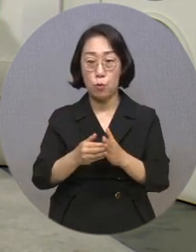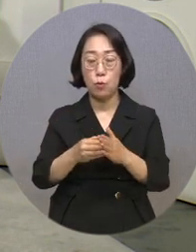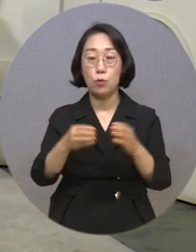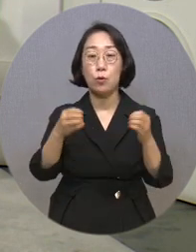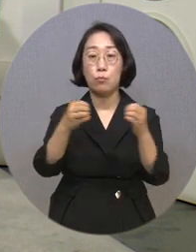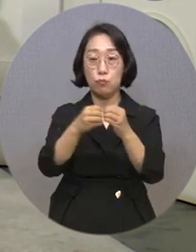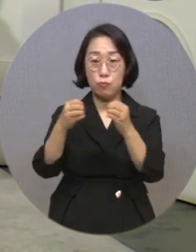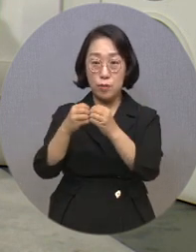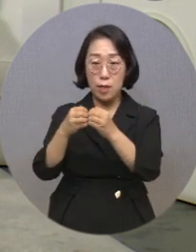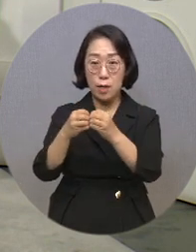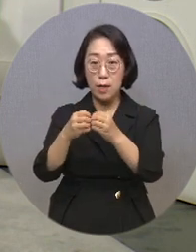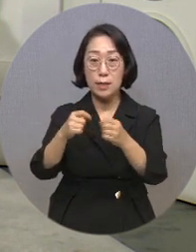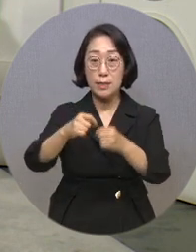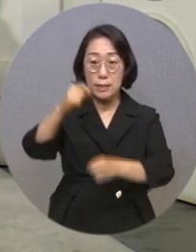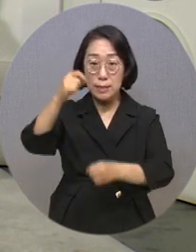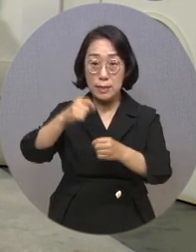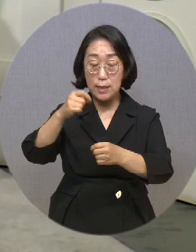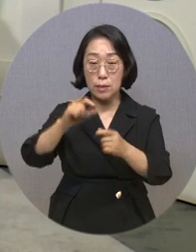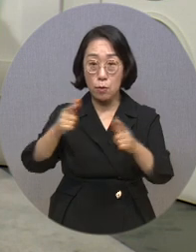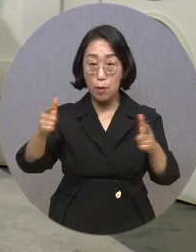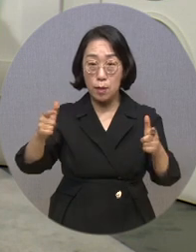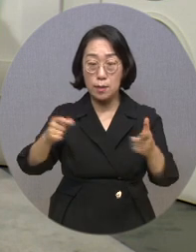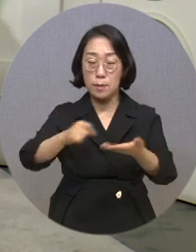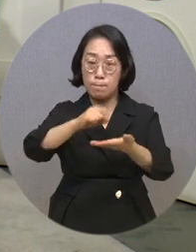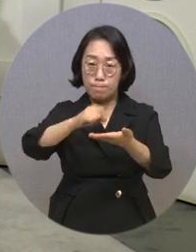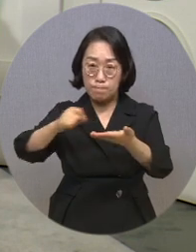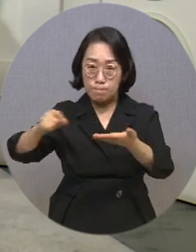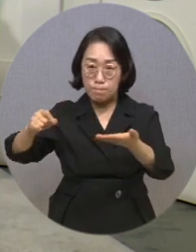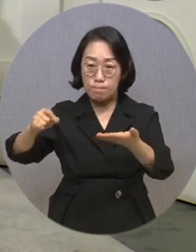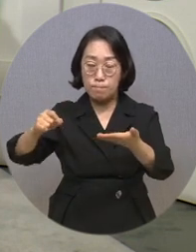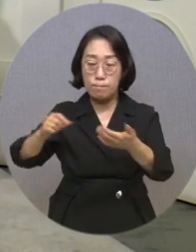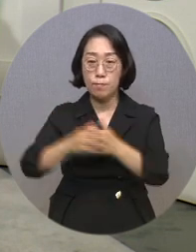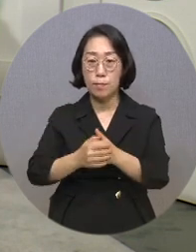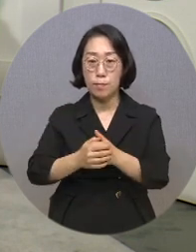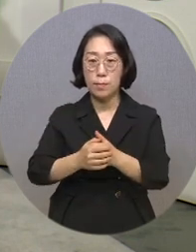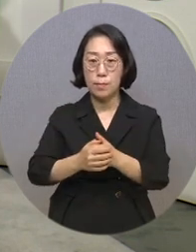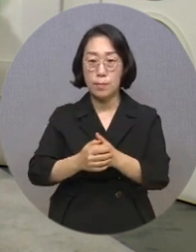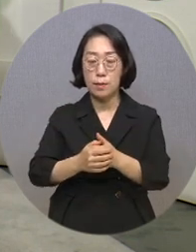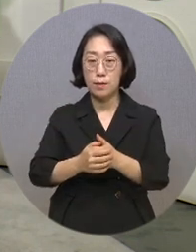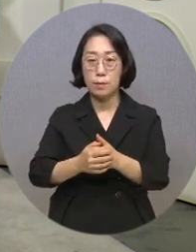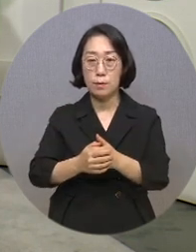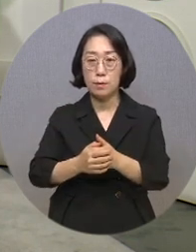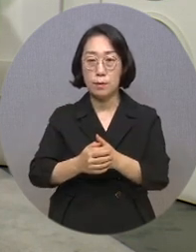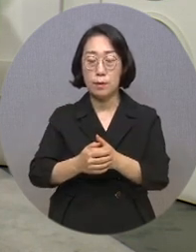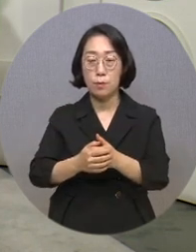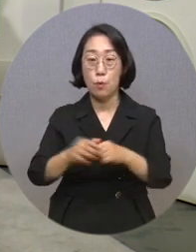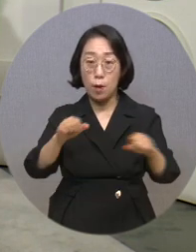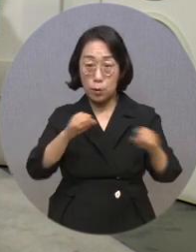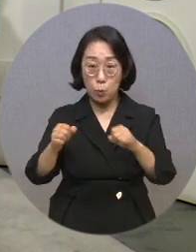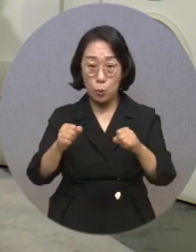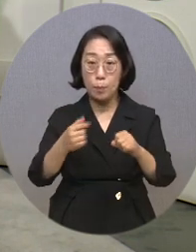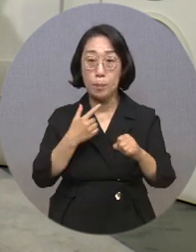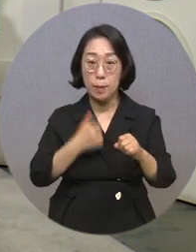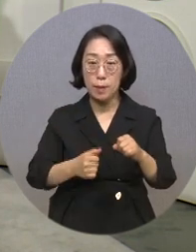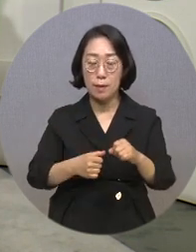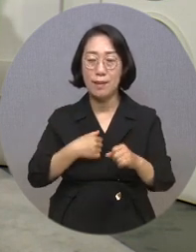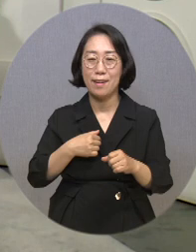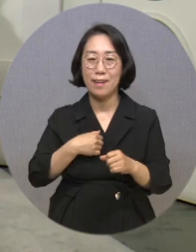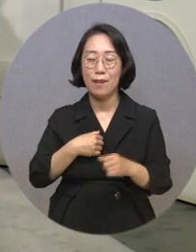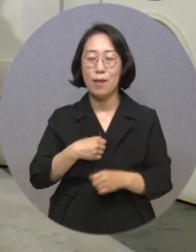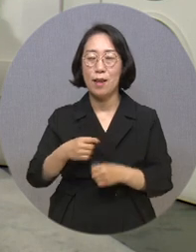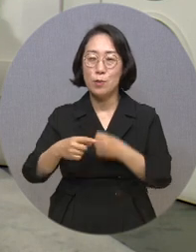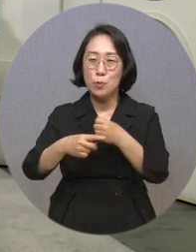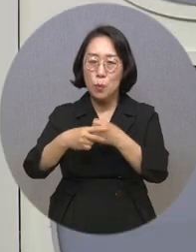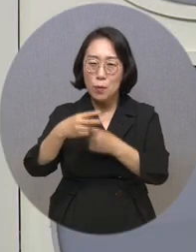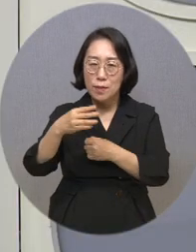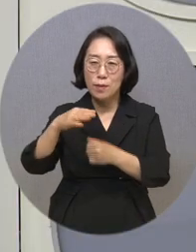또 시인으로 문단에 올라가셨나요? 네, 아니 제가 처녀 때, 그러니까 초등학교